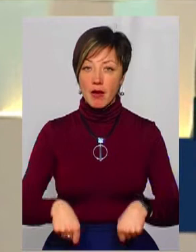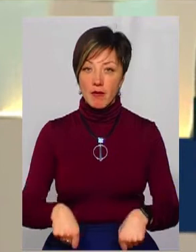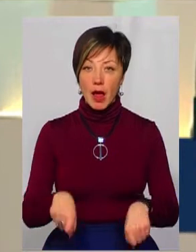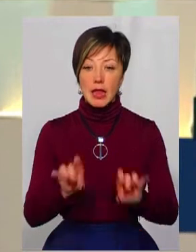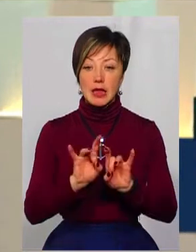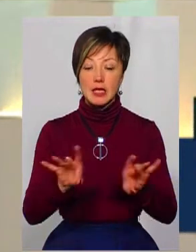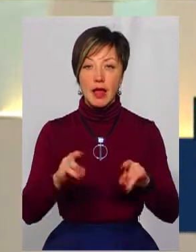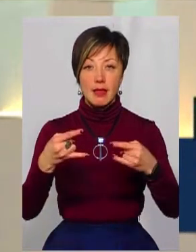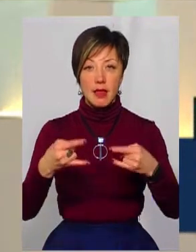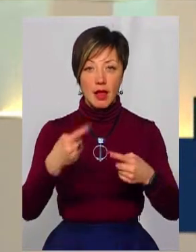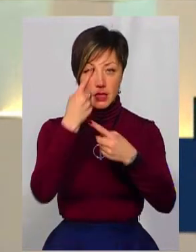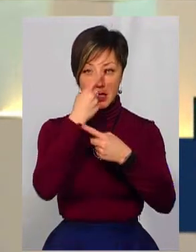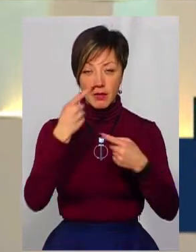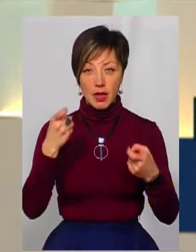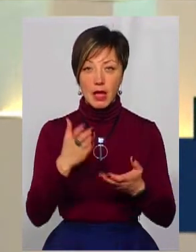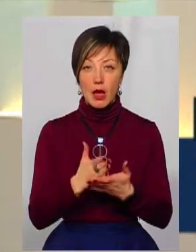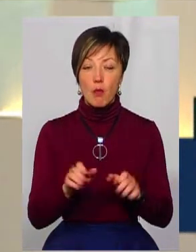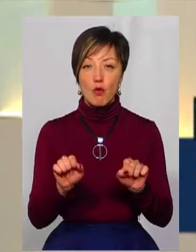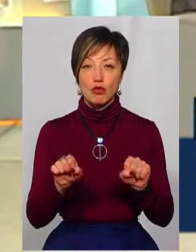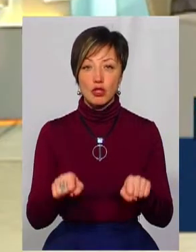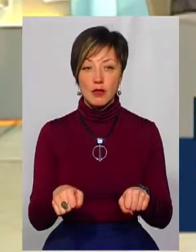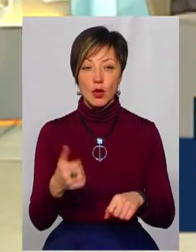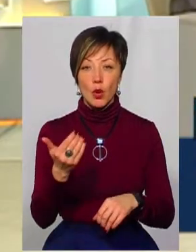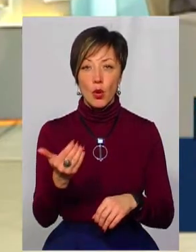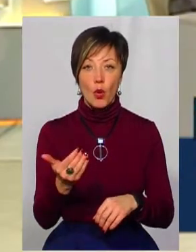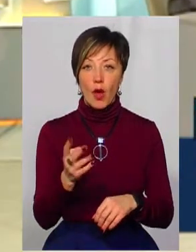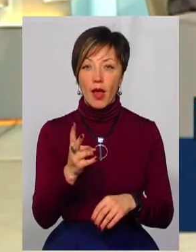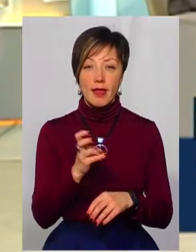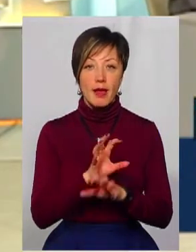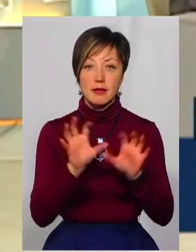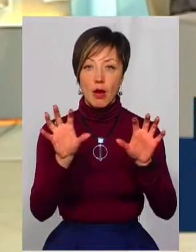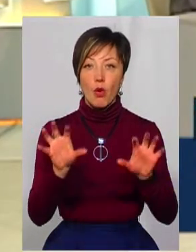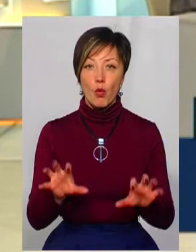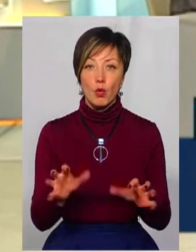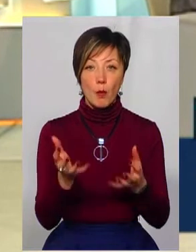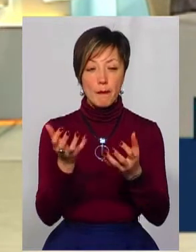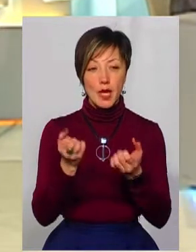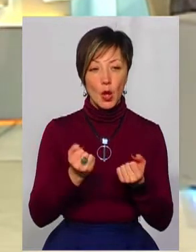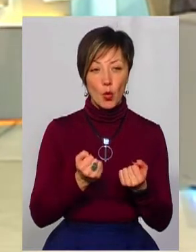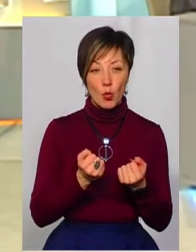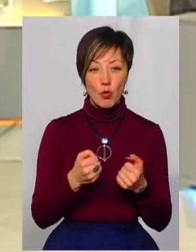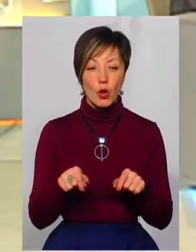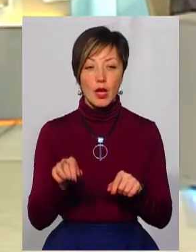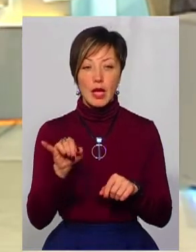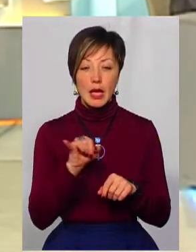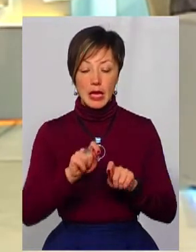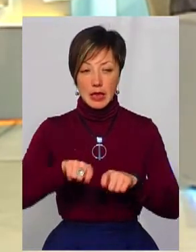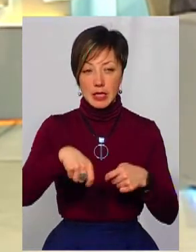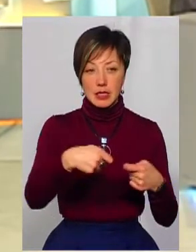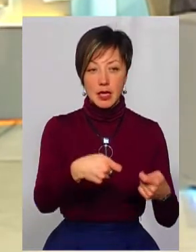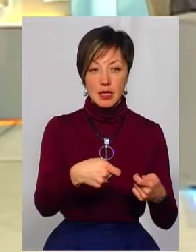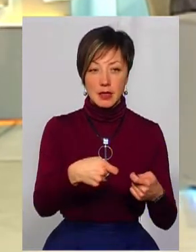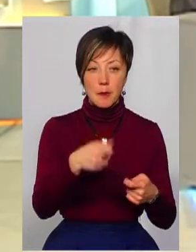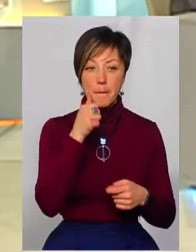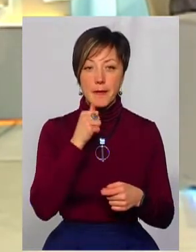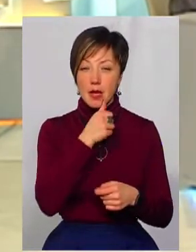трансляція телесигналу у відкритому форматі є можливістю для його несанкціонованого прийому та ретрансляції